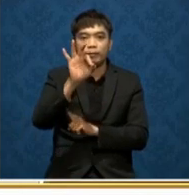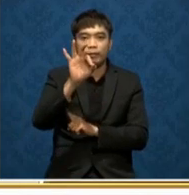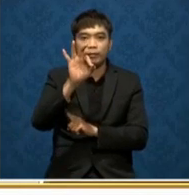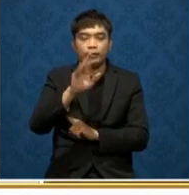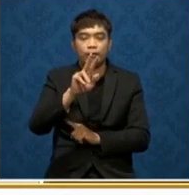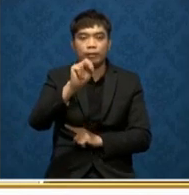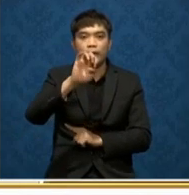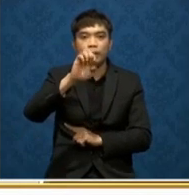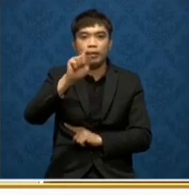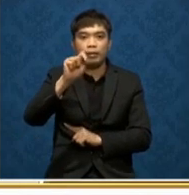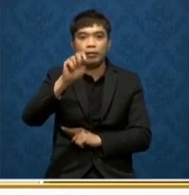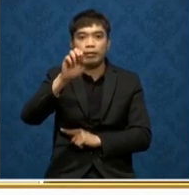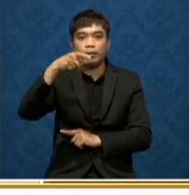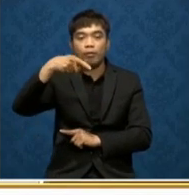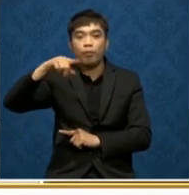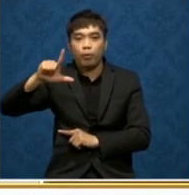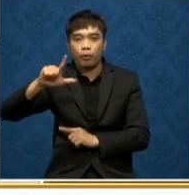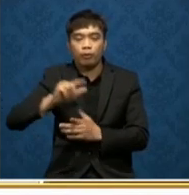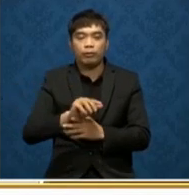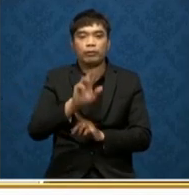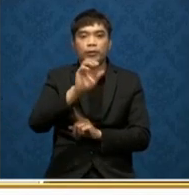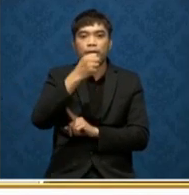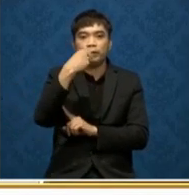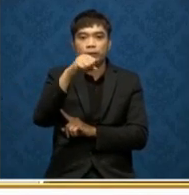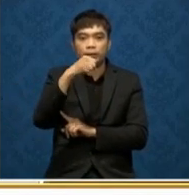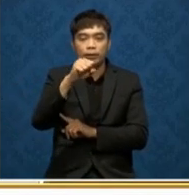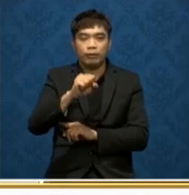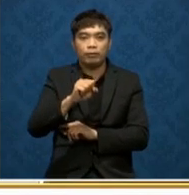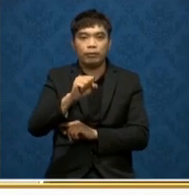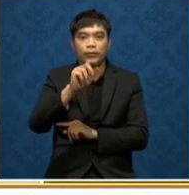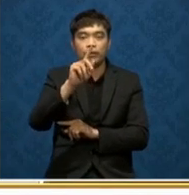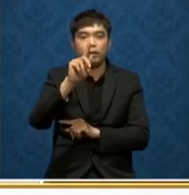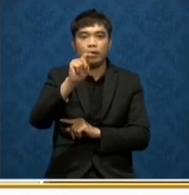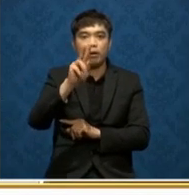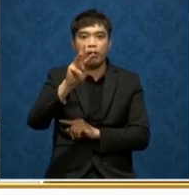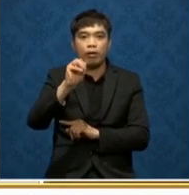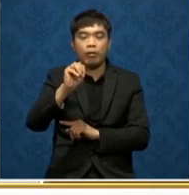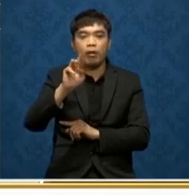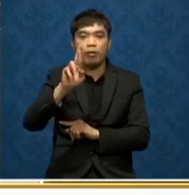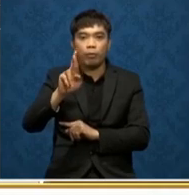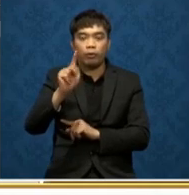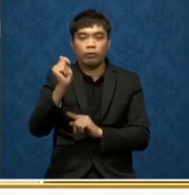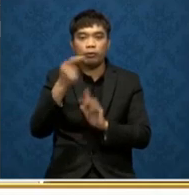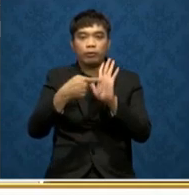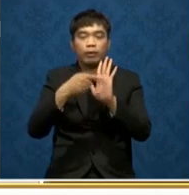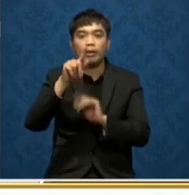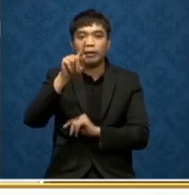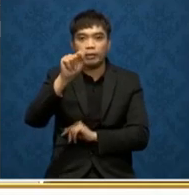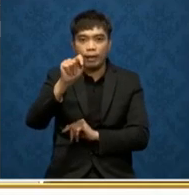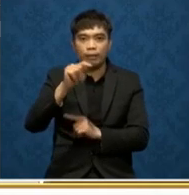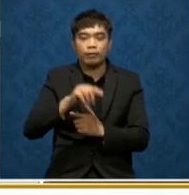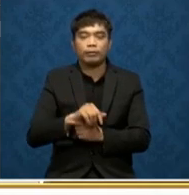ายนิติพลผิวเหมาะ 10. นางสาวกมลทัศน์กิตติสุนทรส